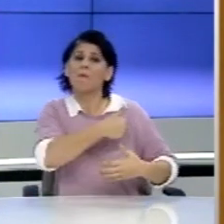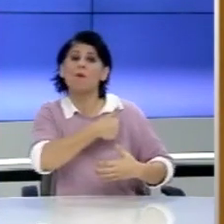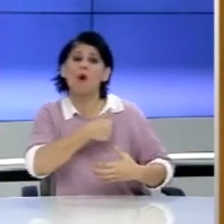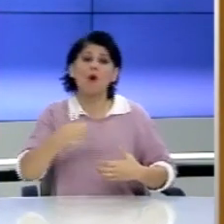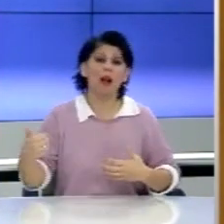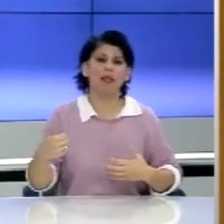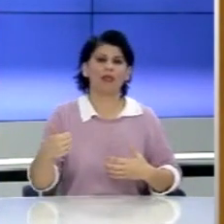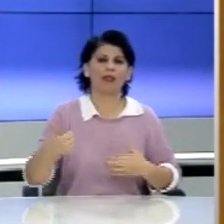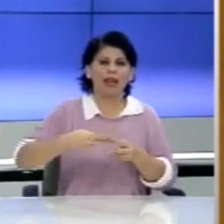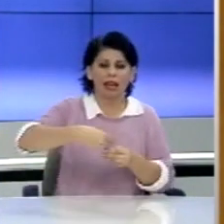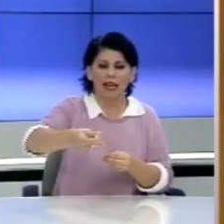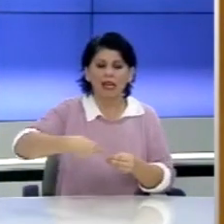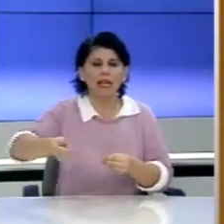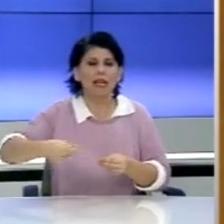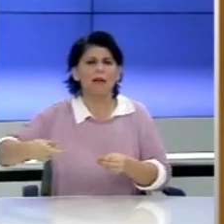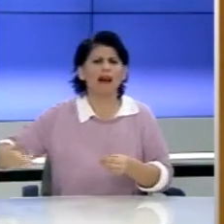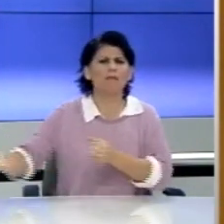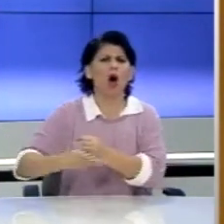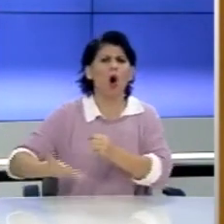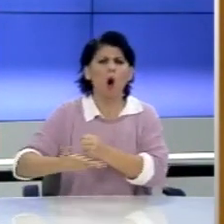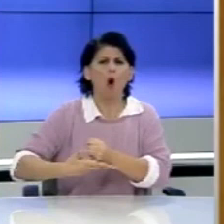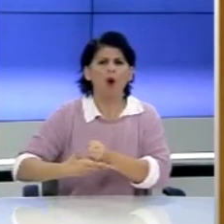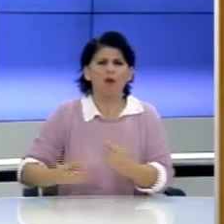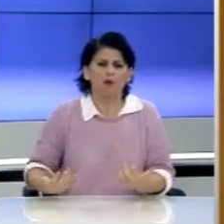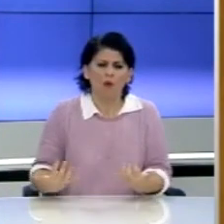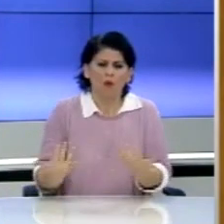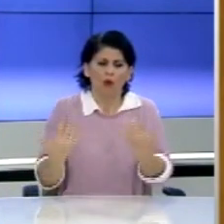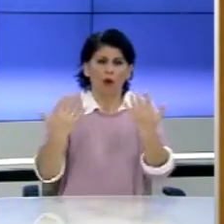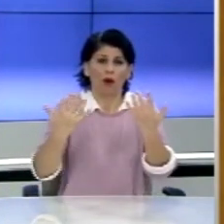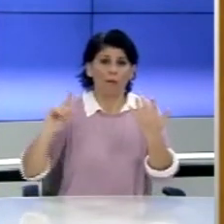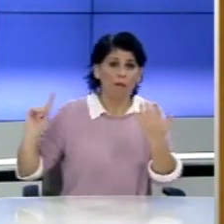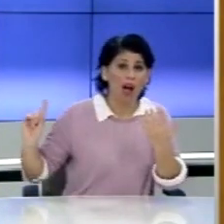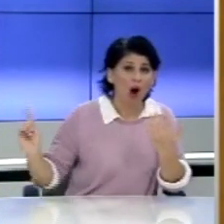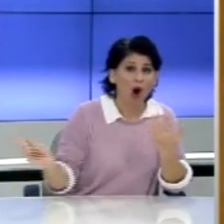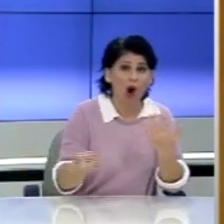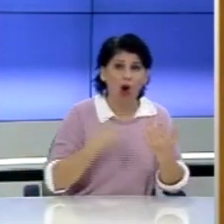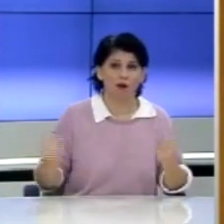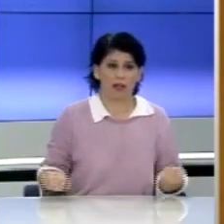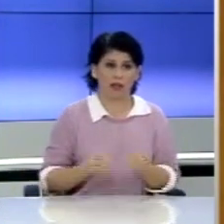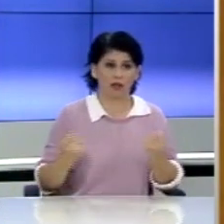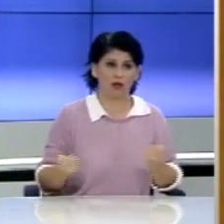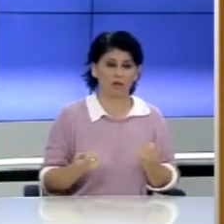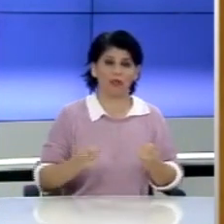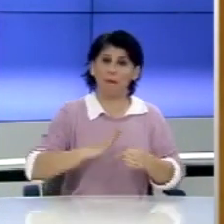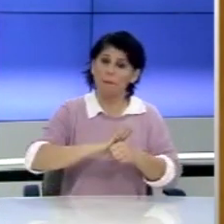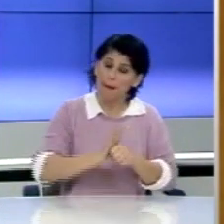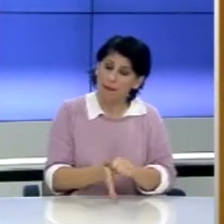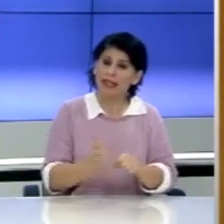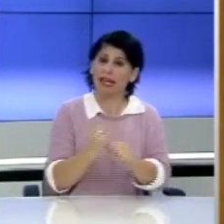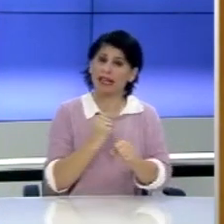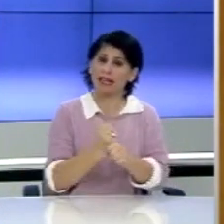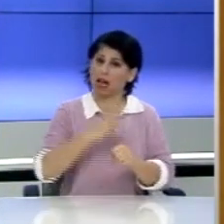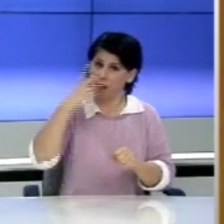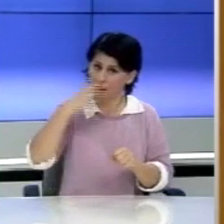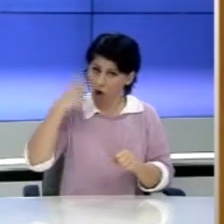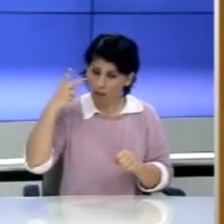πλέον λιπασματοβιομηχανία που έχει η χώρα, με όλους τους εργαζόμενους, με πλήρη εργασιακά